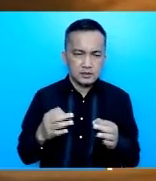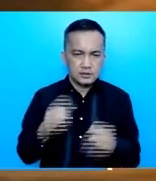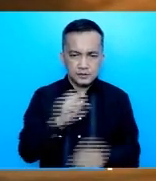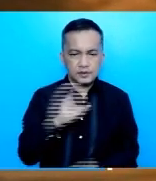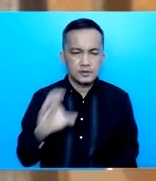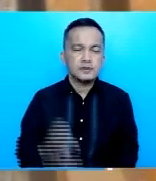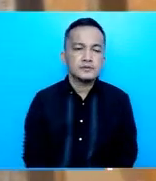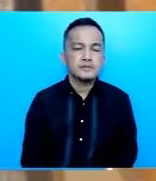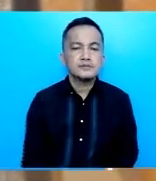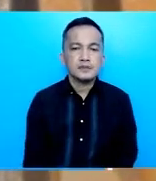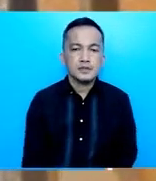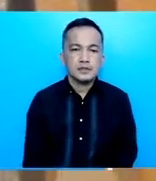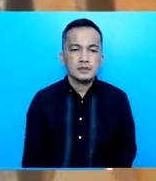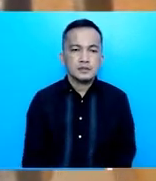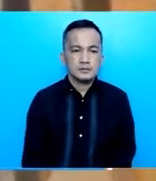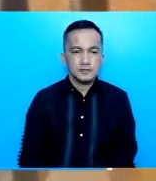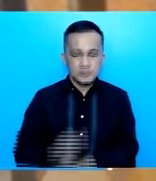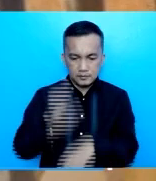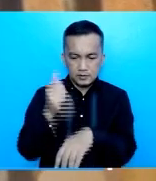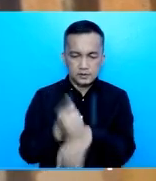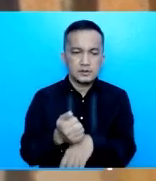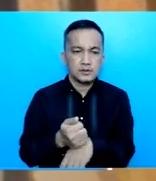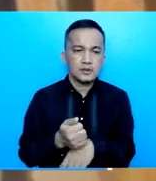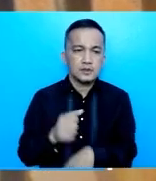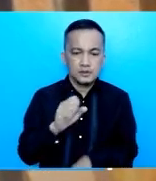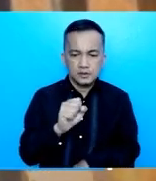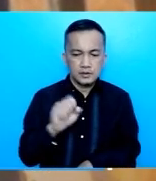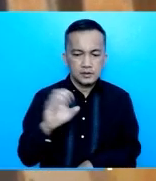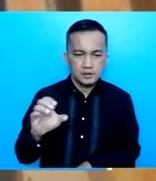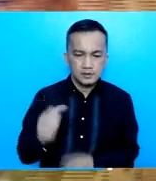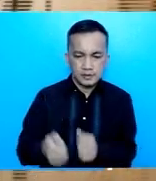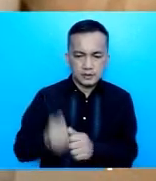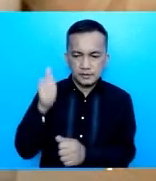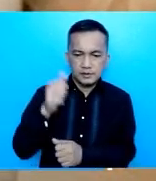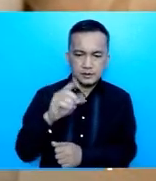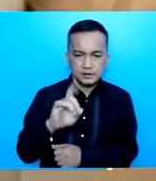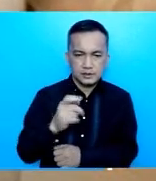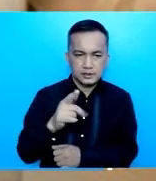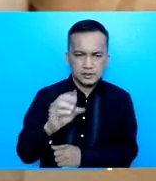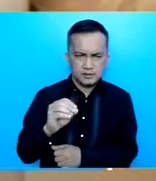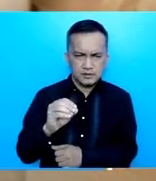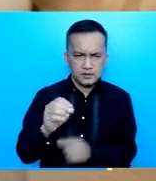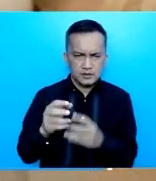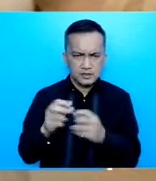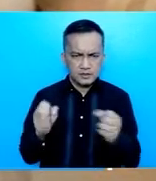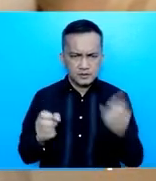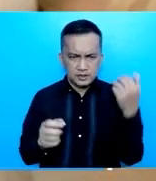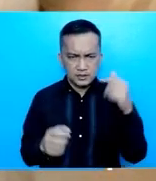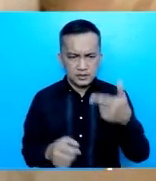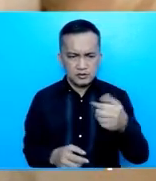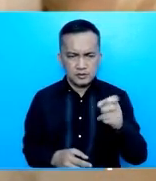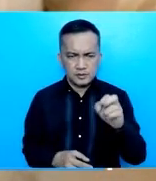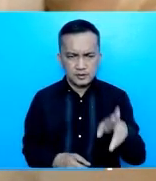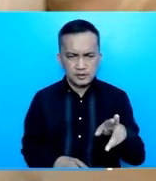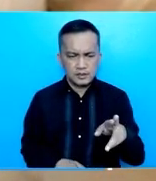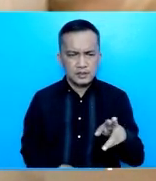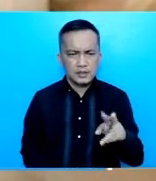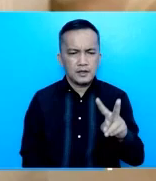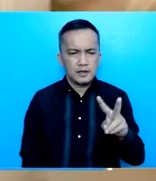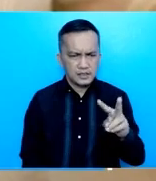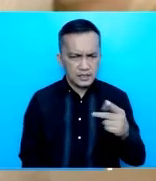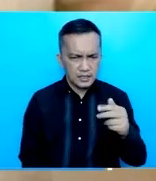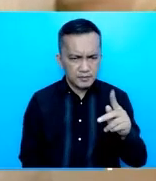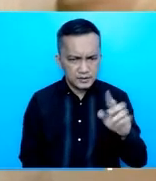Suprema. Ipinagtibay kasi ng korte ang pagkapanalo ni De Gamo laban kay dating Governor Henry Teves. Mula